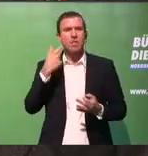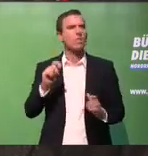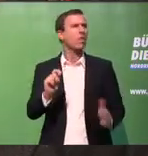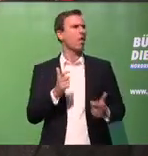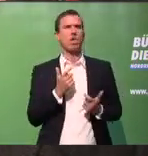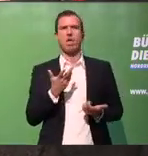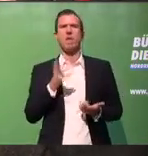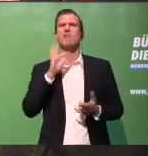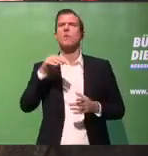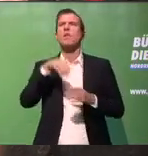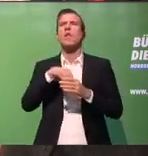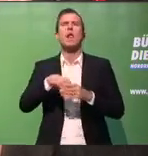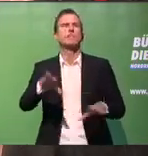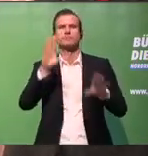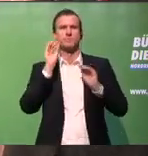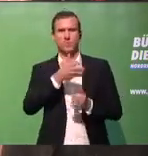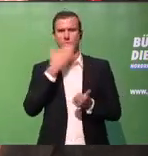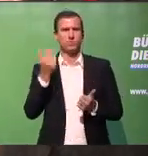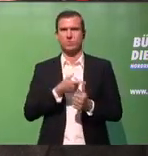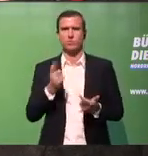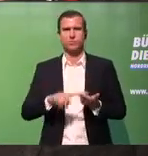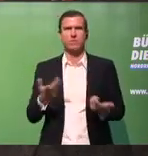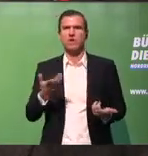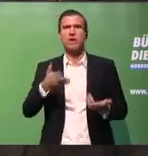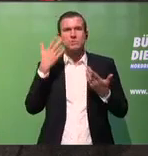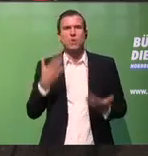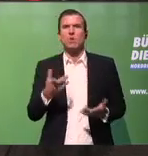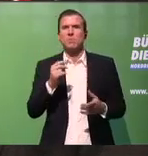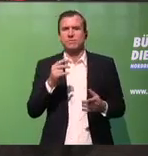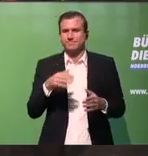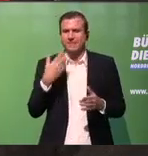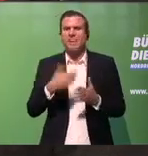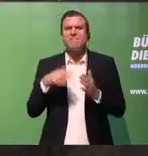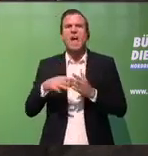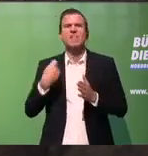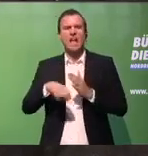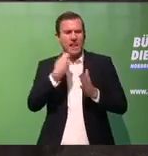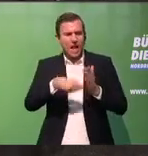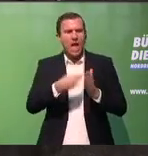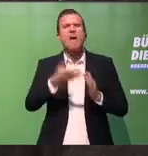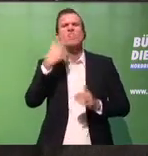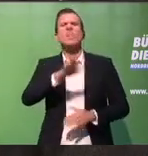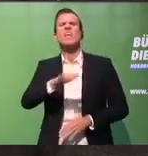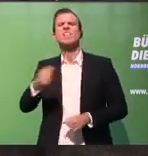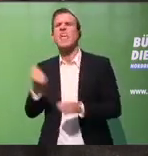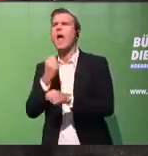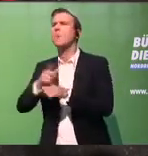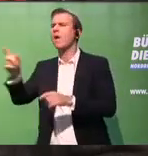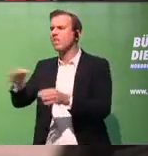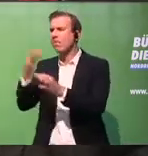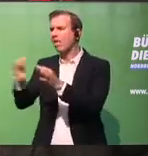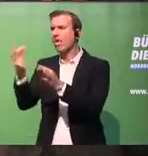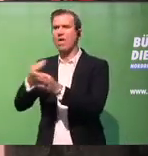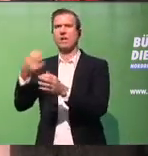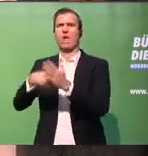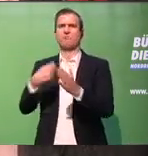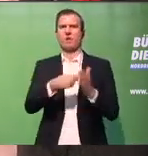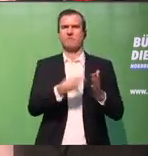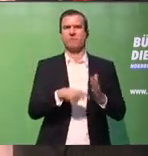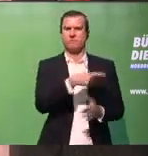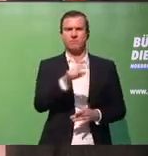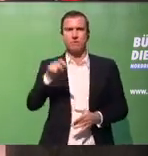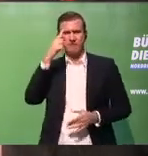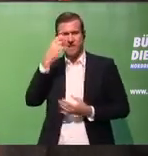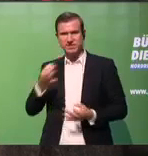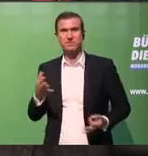gegenüber unseren Inhalten, gehen weiterhin zu den Fast-Food-Ketten, kaufen weiterhin Klamotten aus Kinderarbeit und so weiter. Es